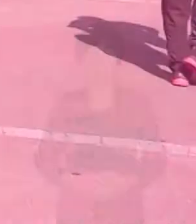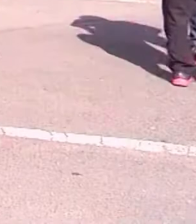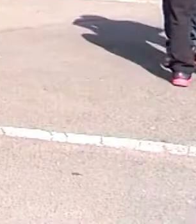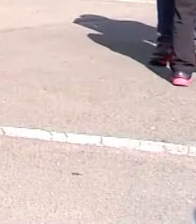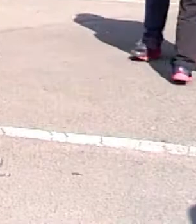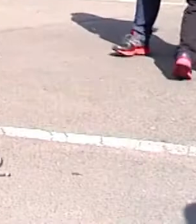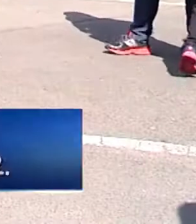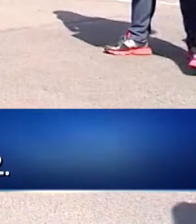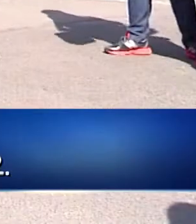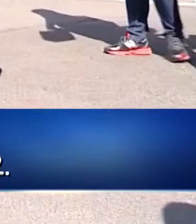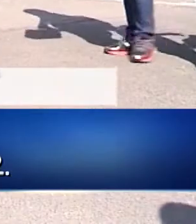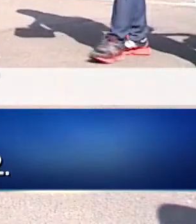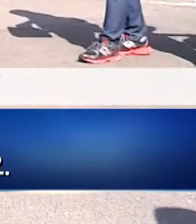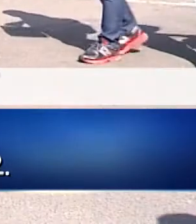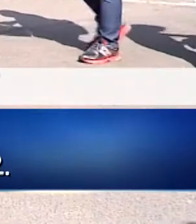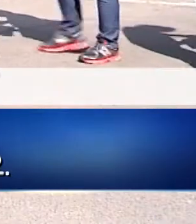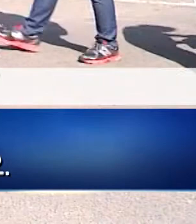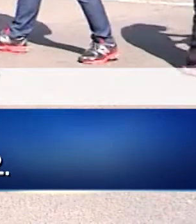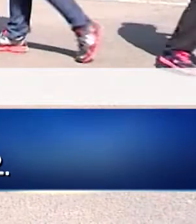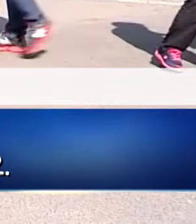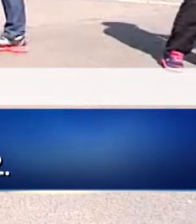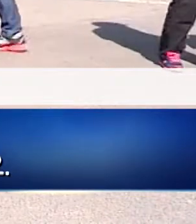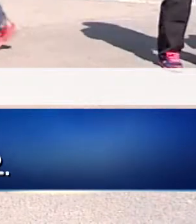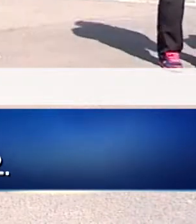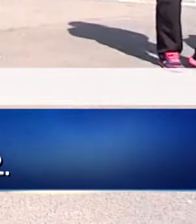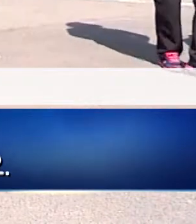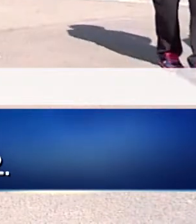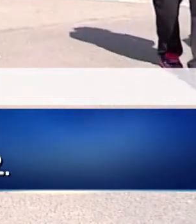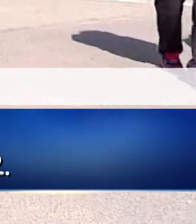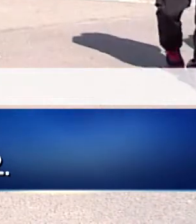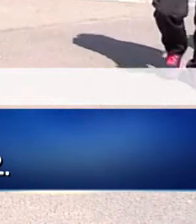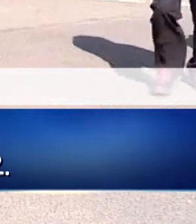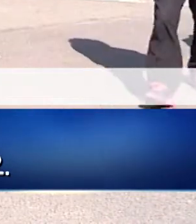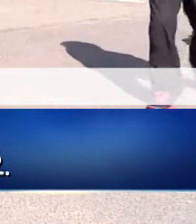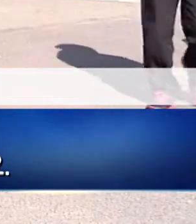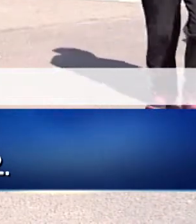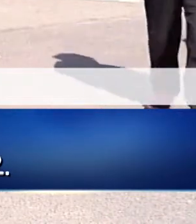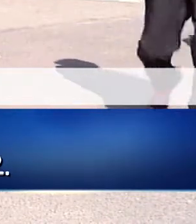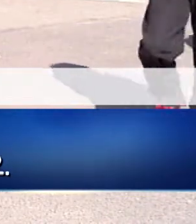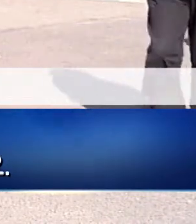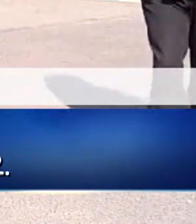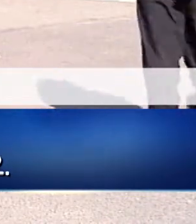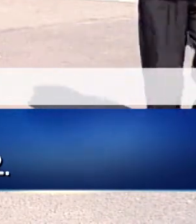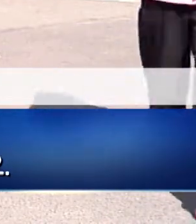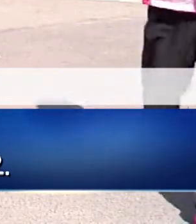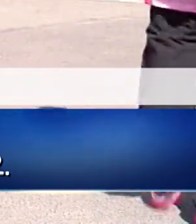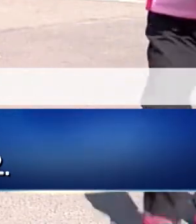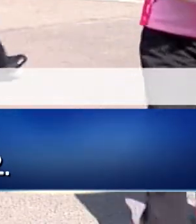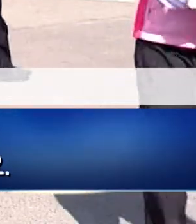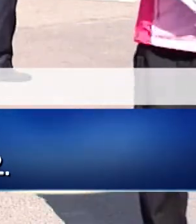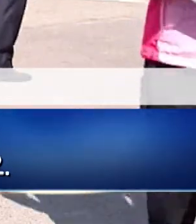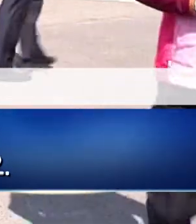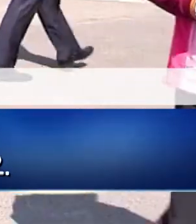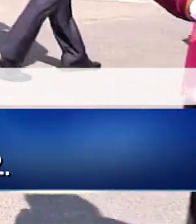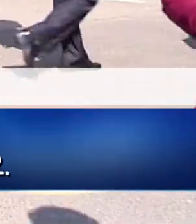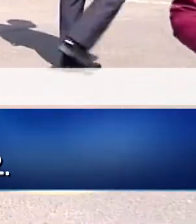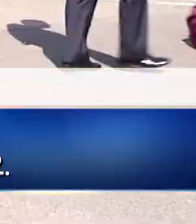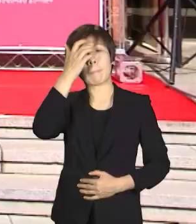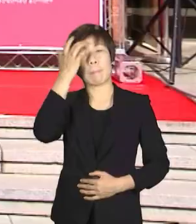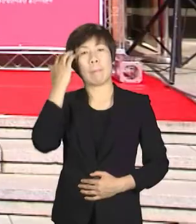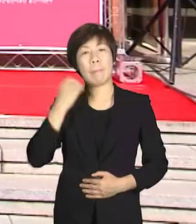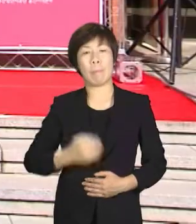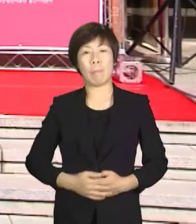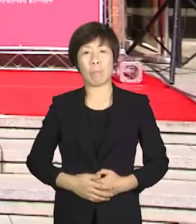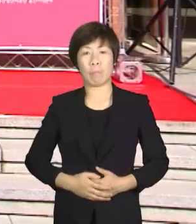네, 자소서 준비하고 있고요. 그리고 어학 점수는 기본적으로 이렇게 제일 기본 바탕으로 준비하고